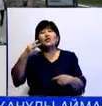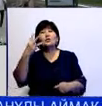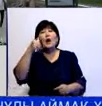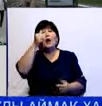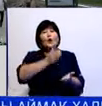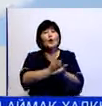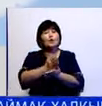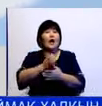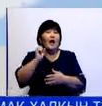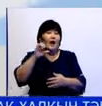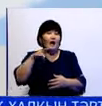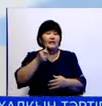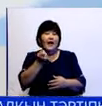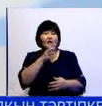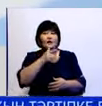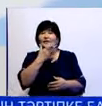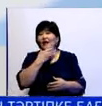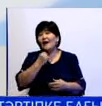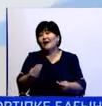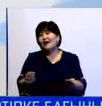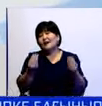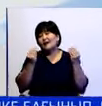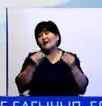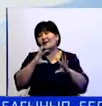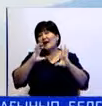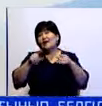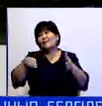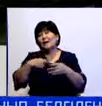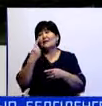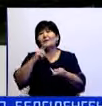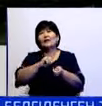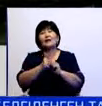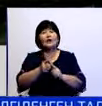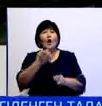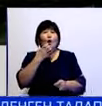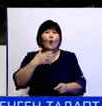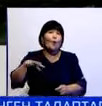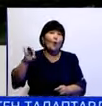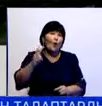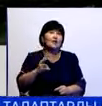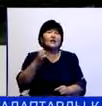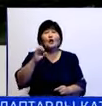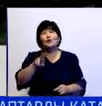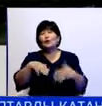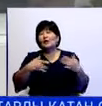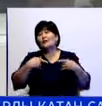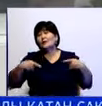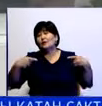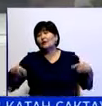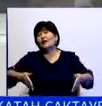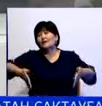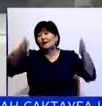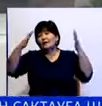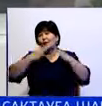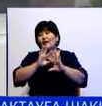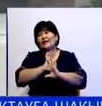жыл. Астана аз уақыт ішінде ажарланып, әлемдегі сәулетті қалалардың біріне айналды. Оң және сол жағалауларында түрлі зәулім ғимараттар бой